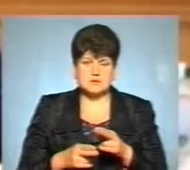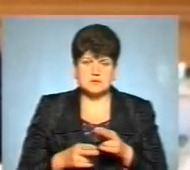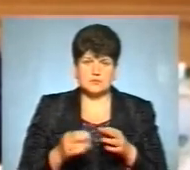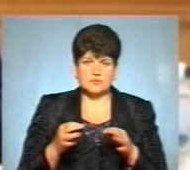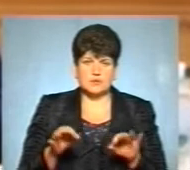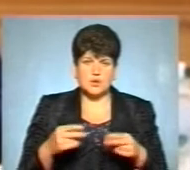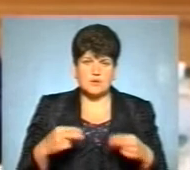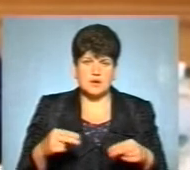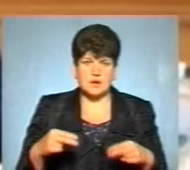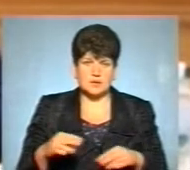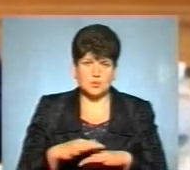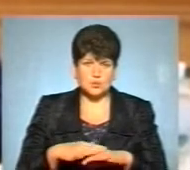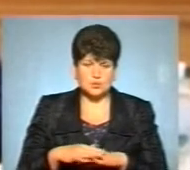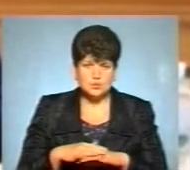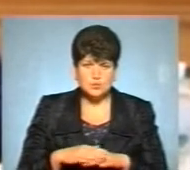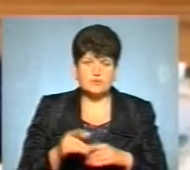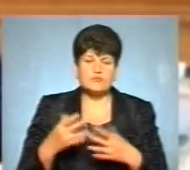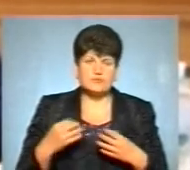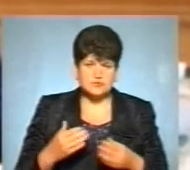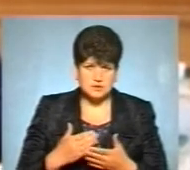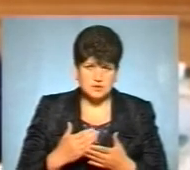вільного ринку, він вже відбувся, його треба